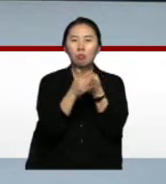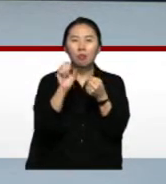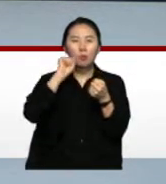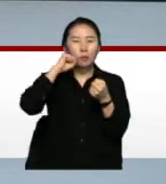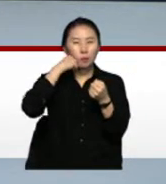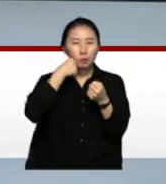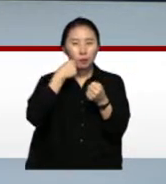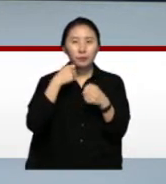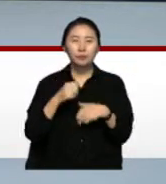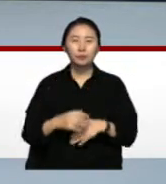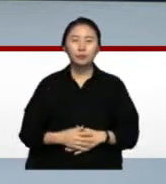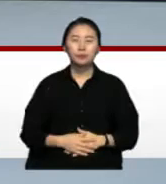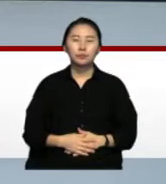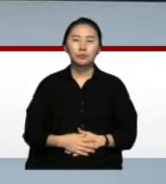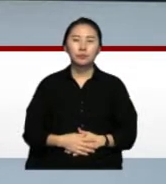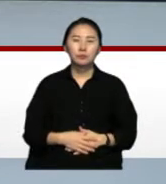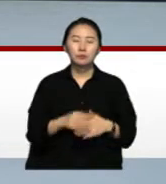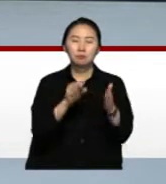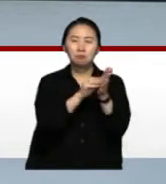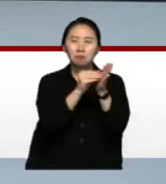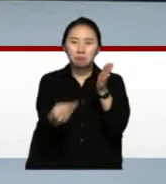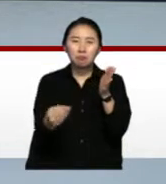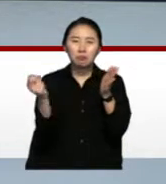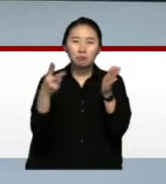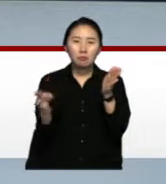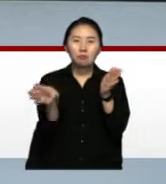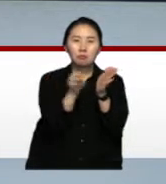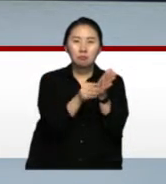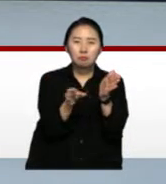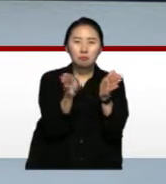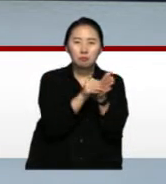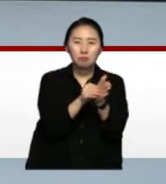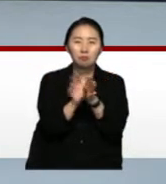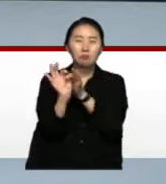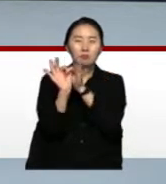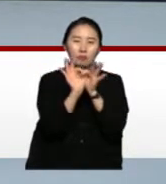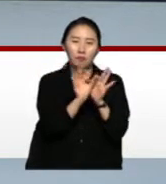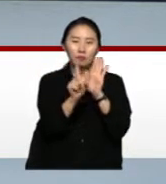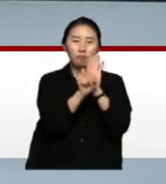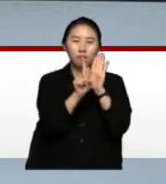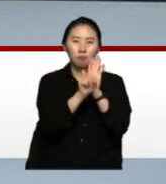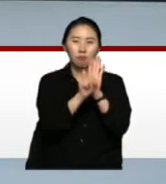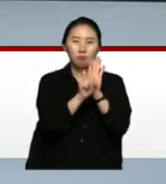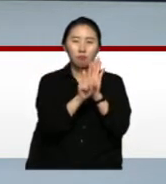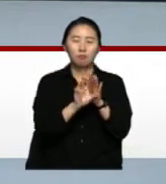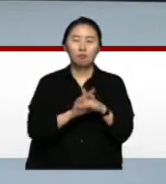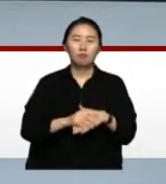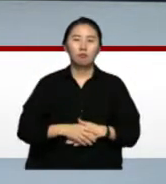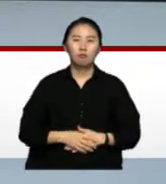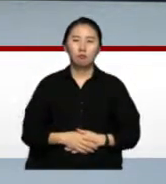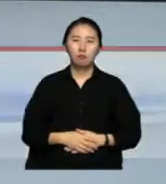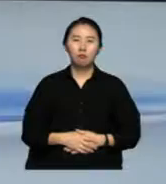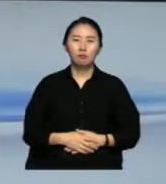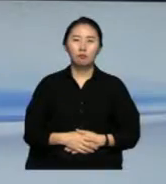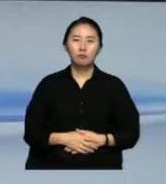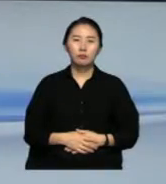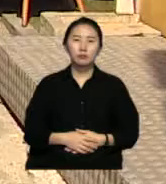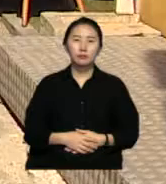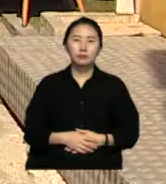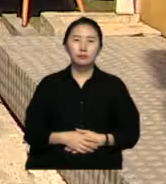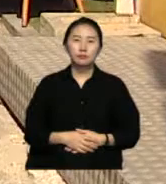앓고 있다고 합니다. 떼면 붙이고 또 떼면 붙이는 끊이지 않는 광고물 실태. 송지현 기자가 취재했습니다.